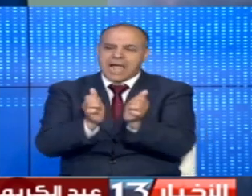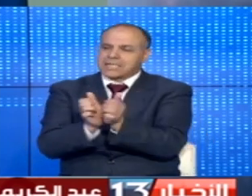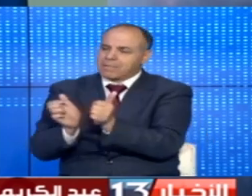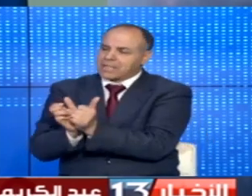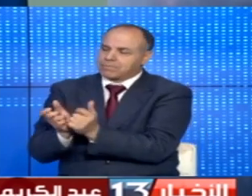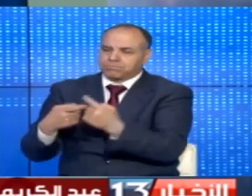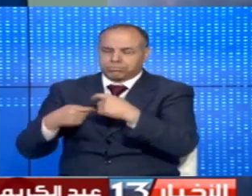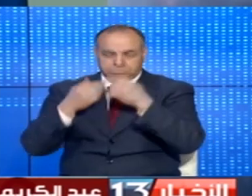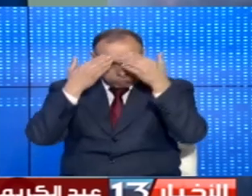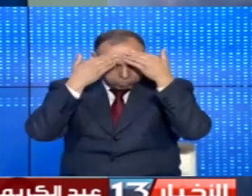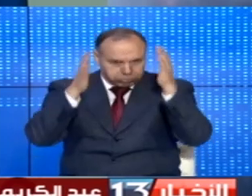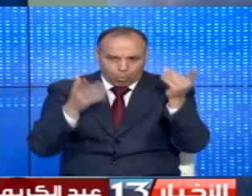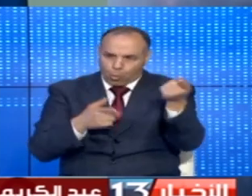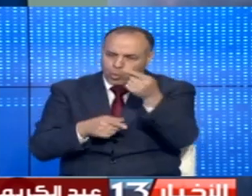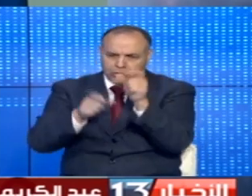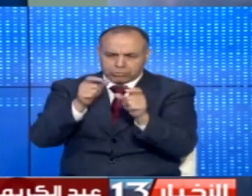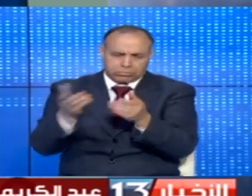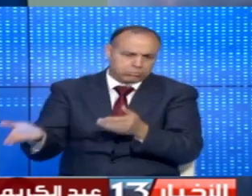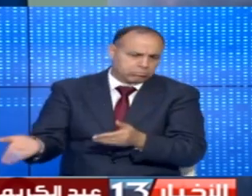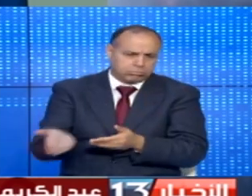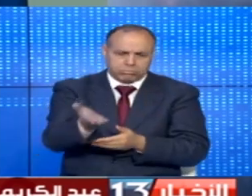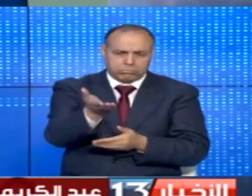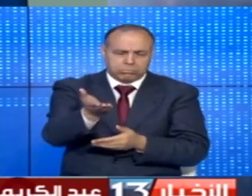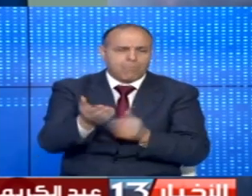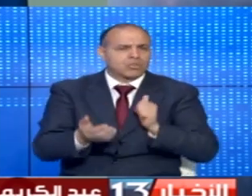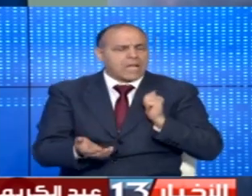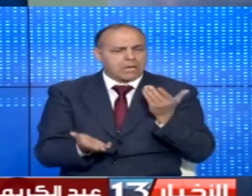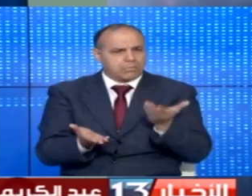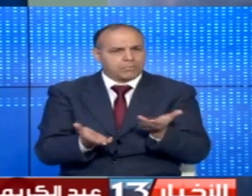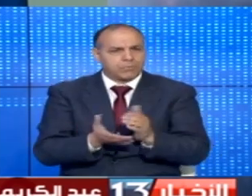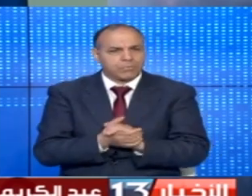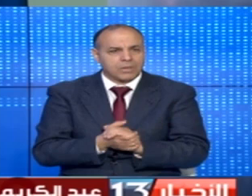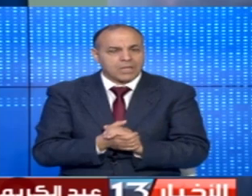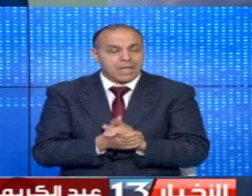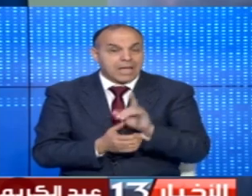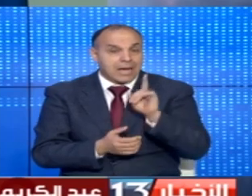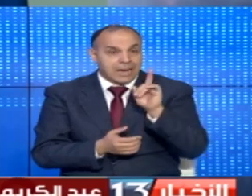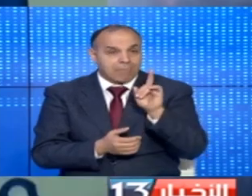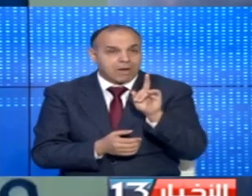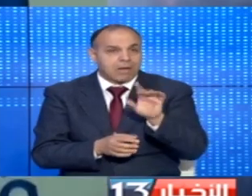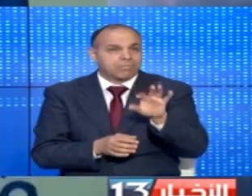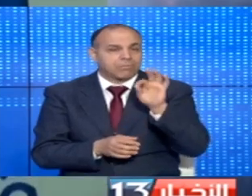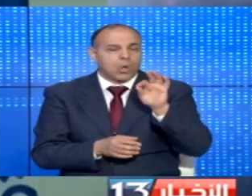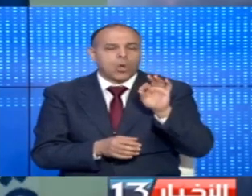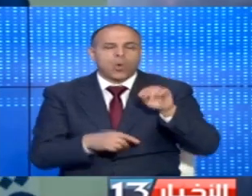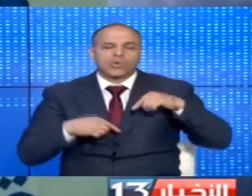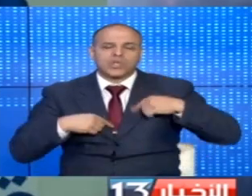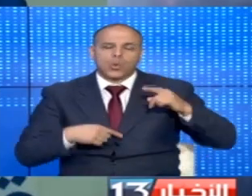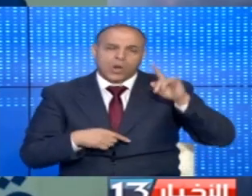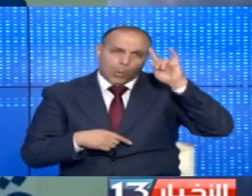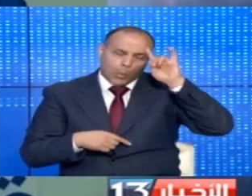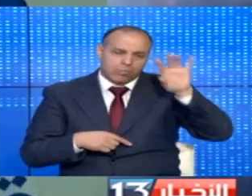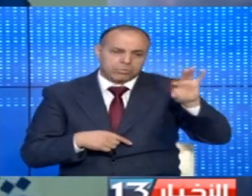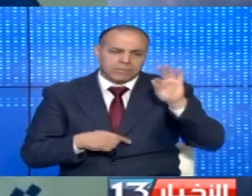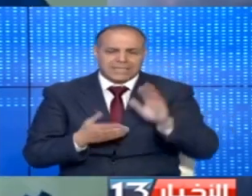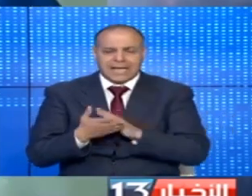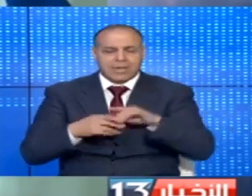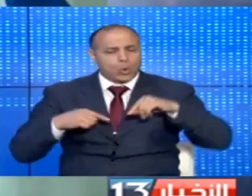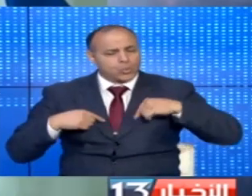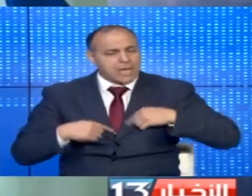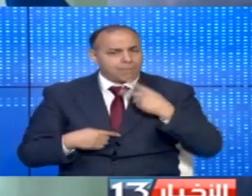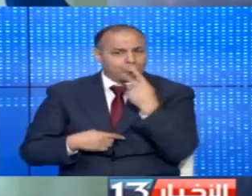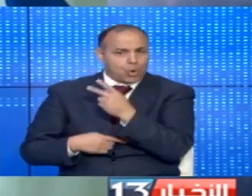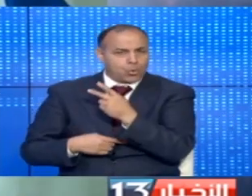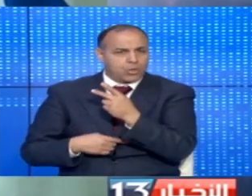منفتحه على الشخصيات الوطنيه المستقله ورغم ان خيار السيد حبيب الجندي هو تشكيل الحكومه